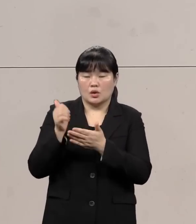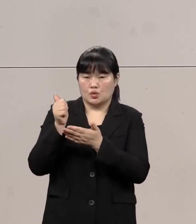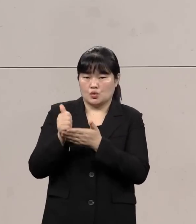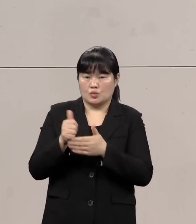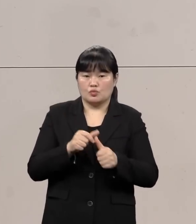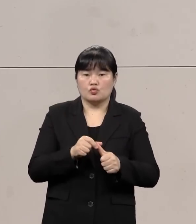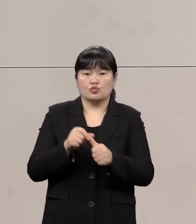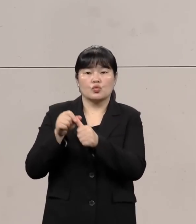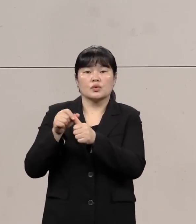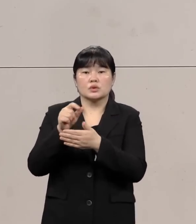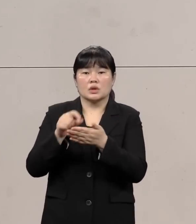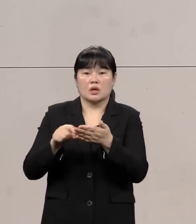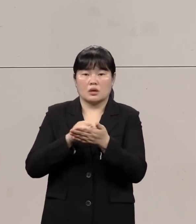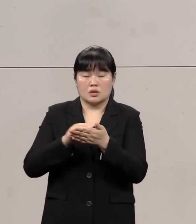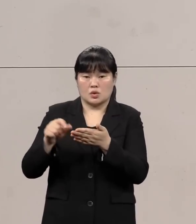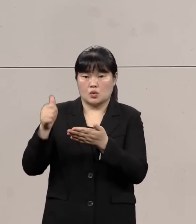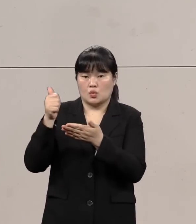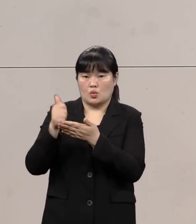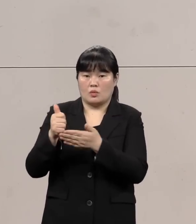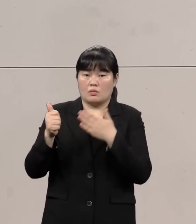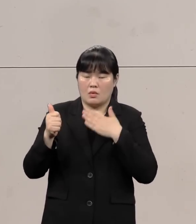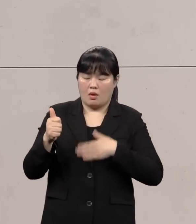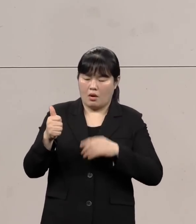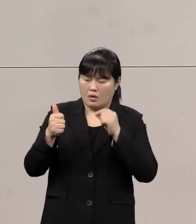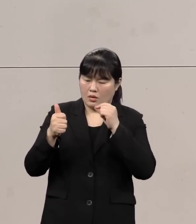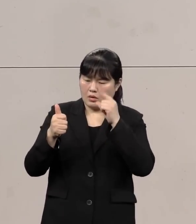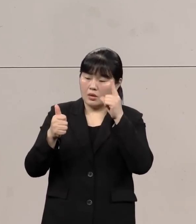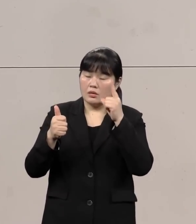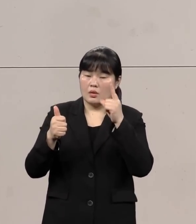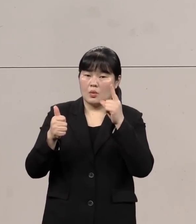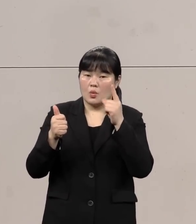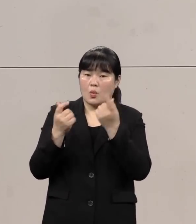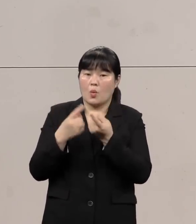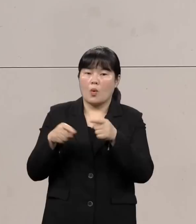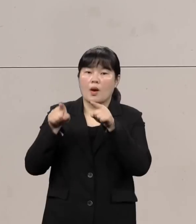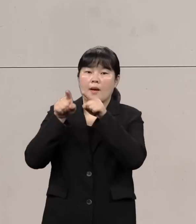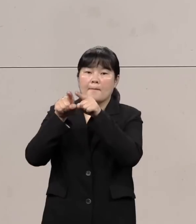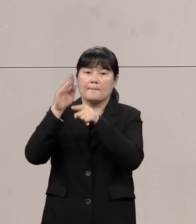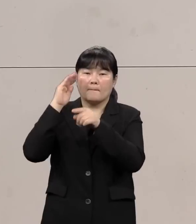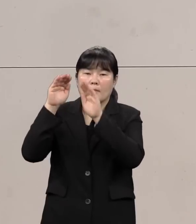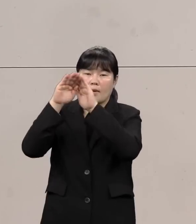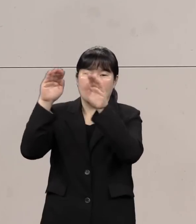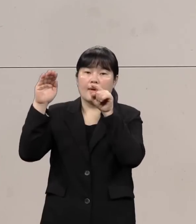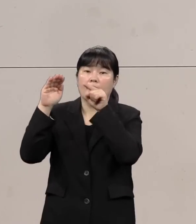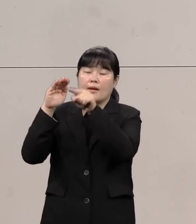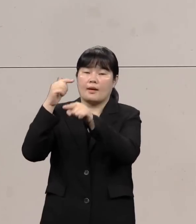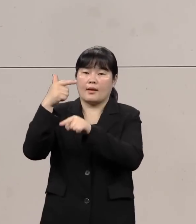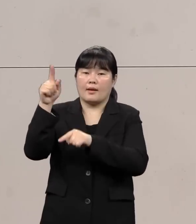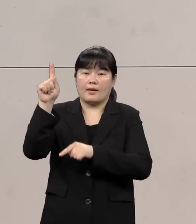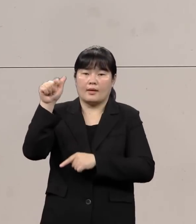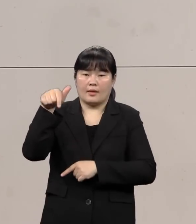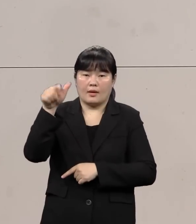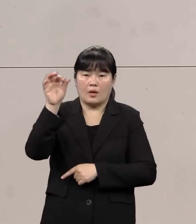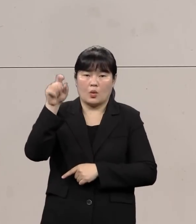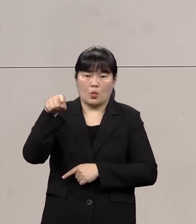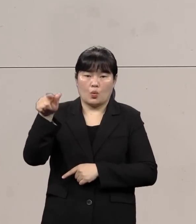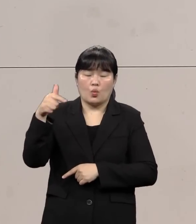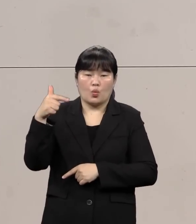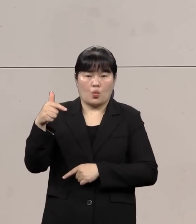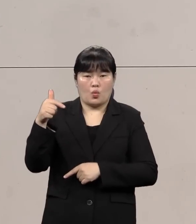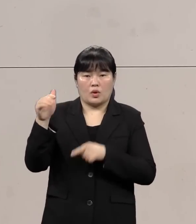구원자 그리스도로 알아보고 예수님과 함께 천국 낙원에 티켓을 거머쥐었기